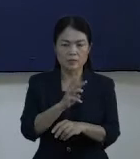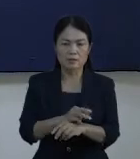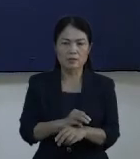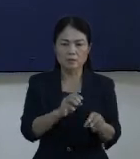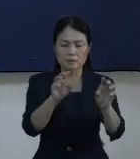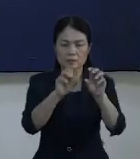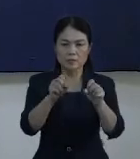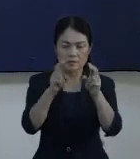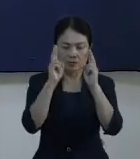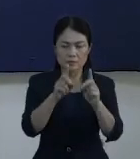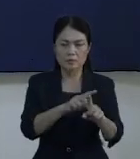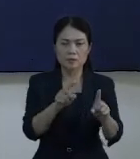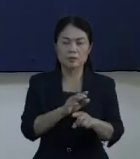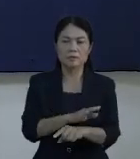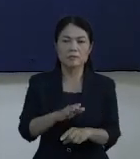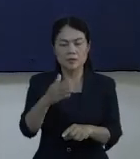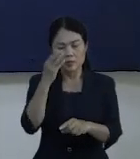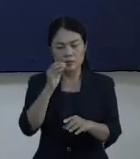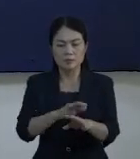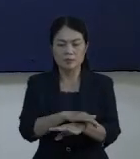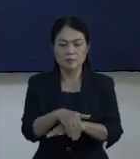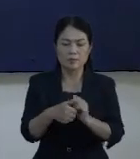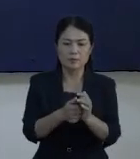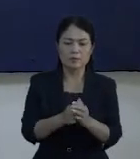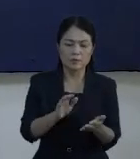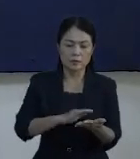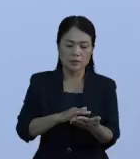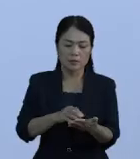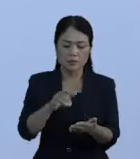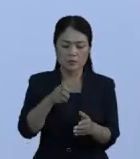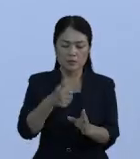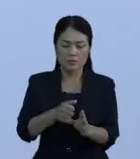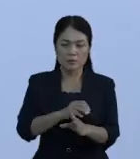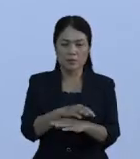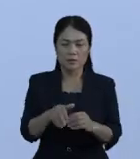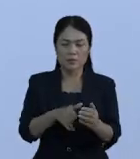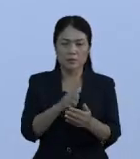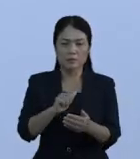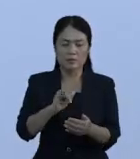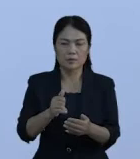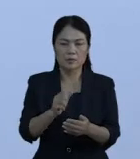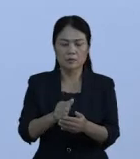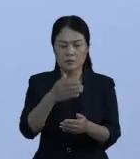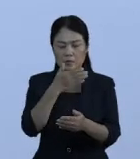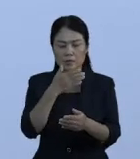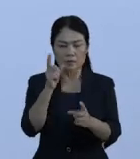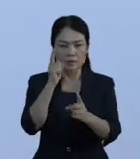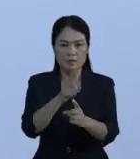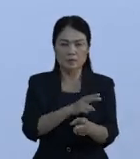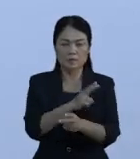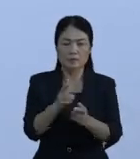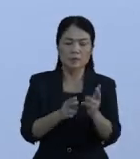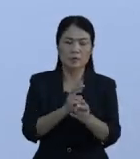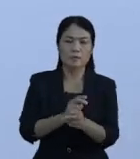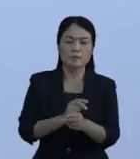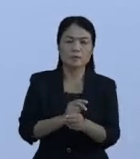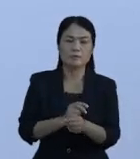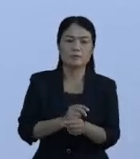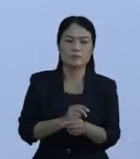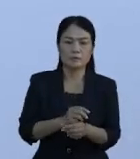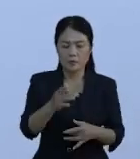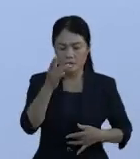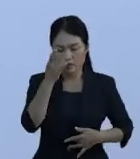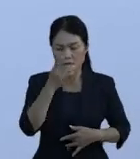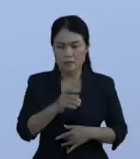xem xén như con á hay con cục lên nhá liên đây chỉ môi nó giật bú chỉ môi nó cởi chỉ môi nó chè kẹp mắt đam bay đã xá chủ